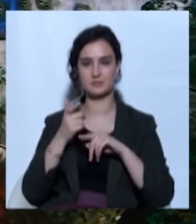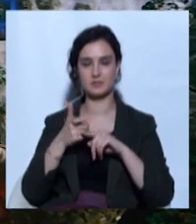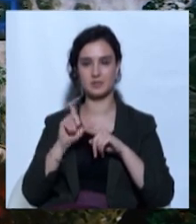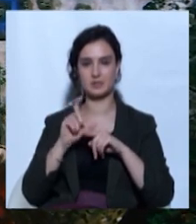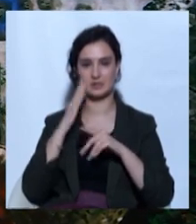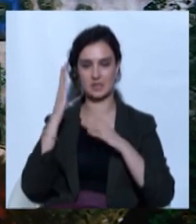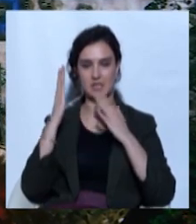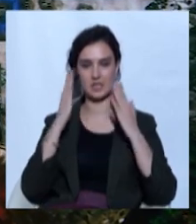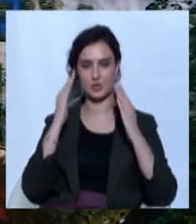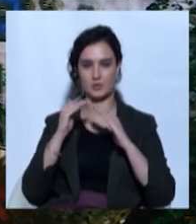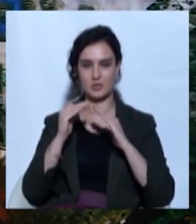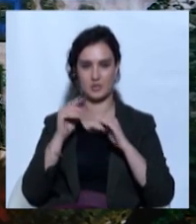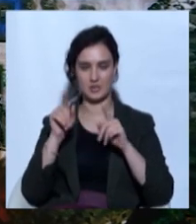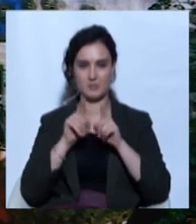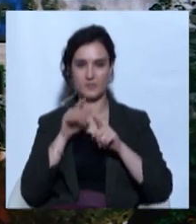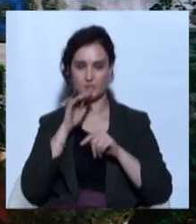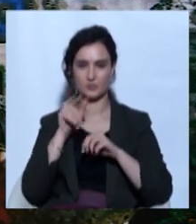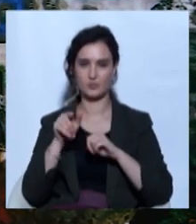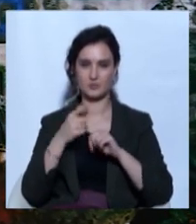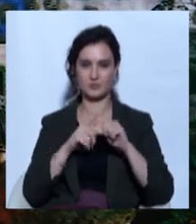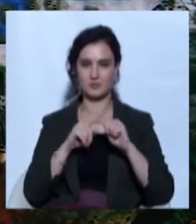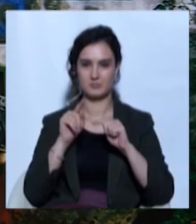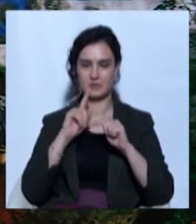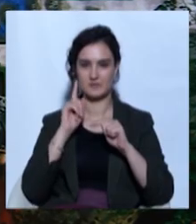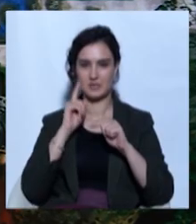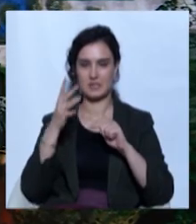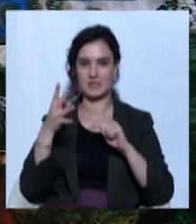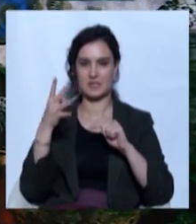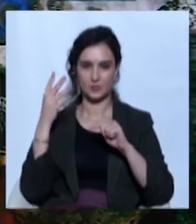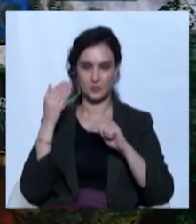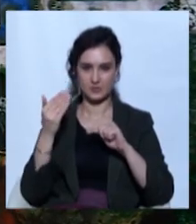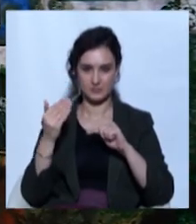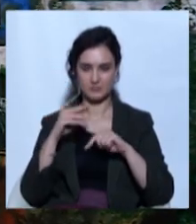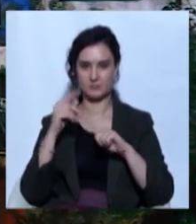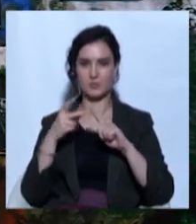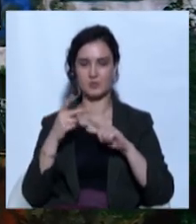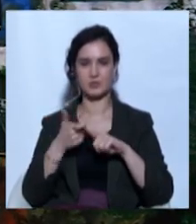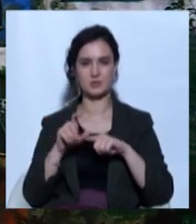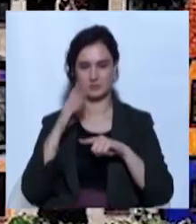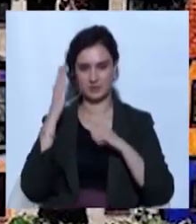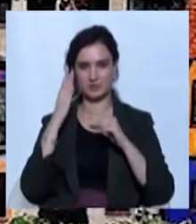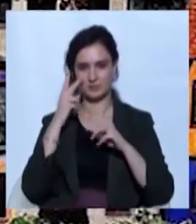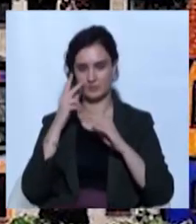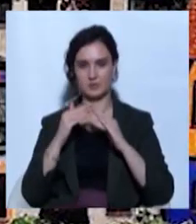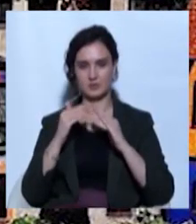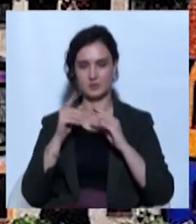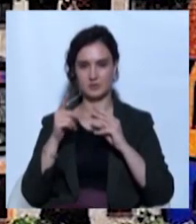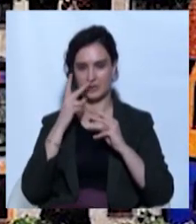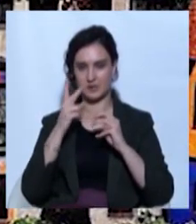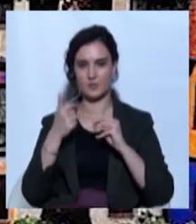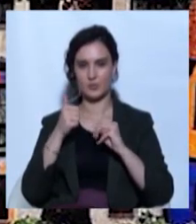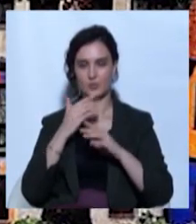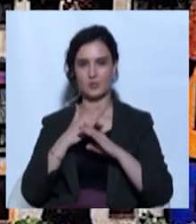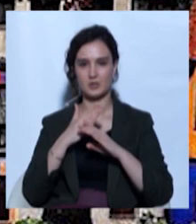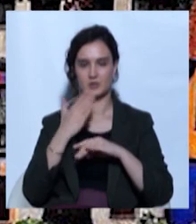ძალიან სახალისო სახლი ამავე დროს, ერთი მხრივ მწვანე არქიტექტურის ნიმუში, მეორე მხრივ ძალიან სახალისო სახლი. ხედავთ როგორ